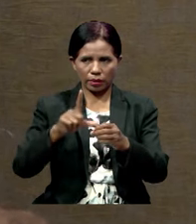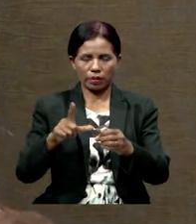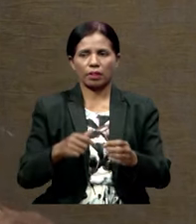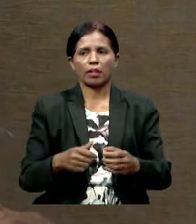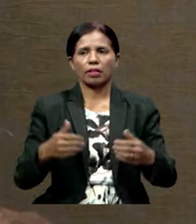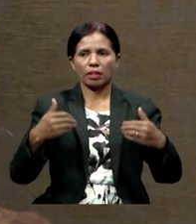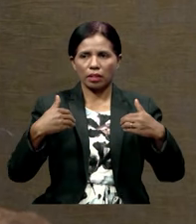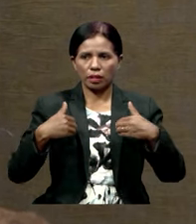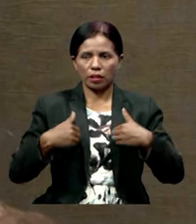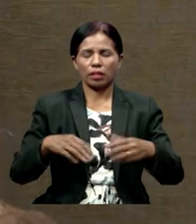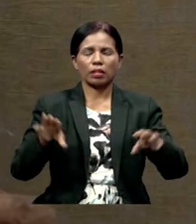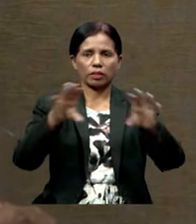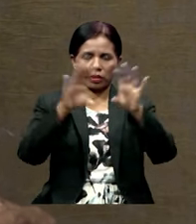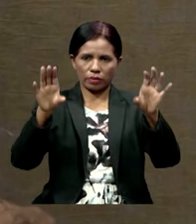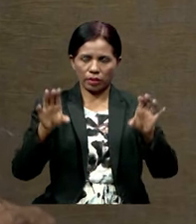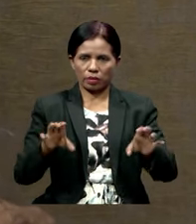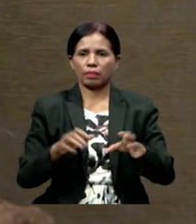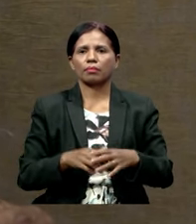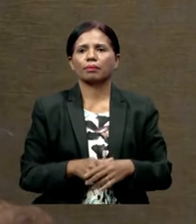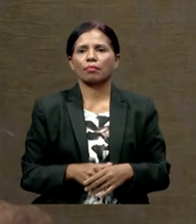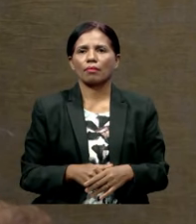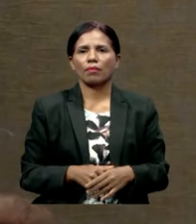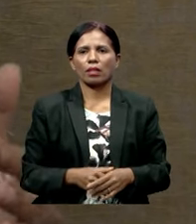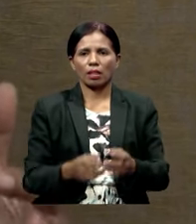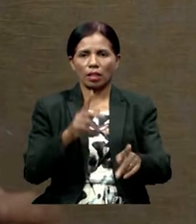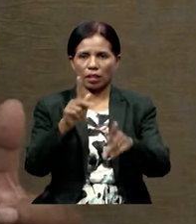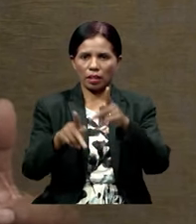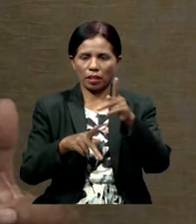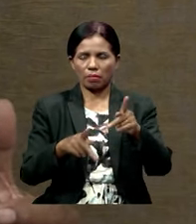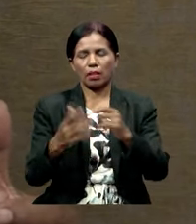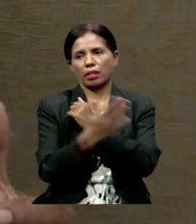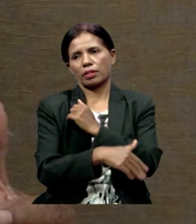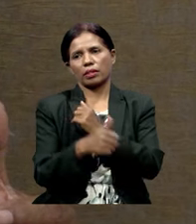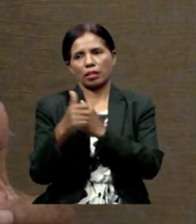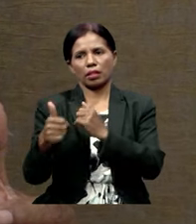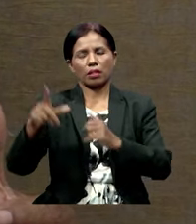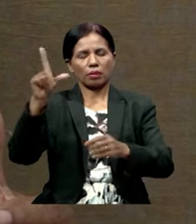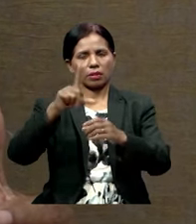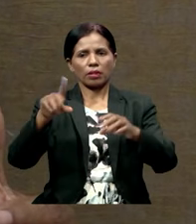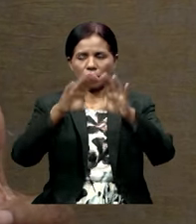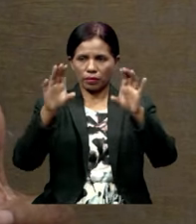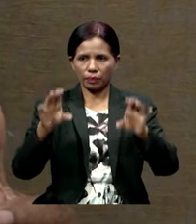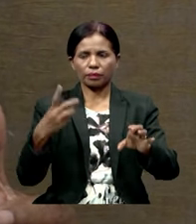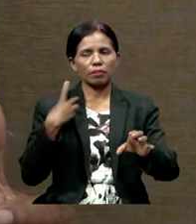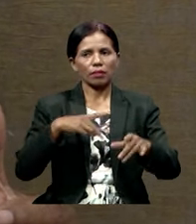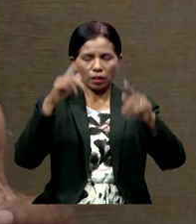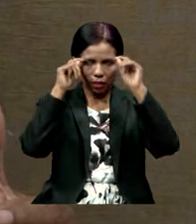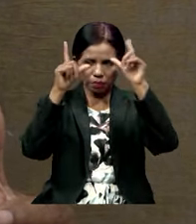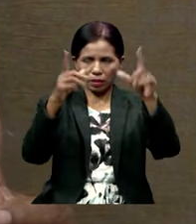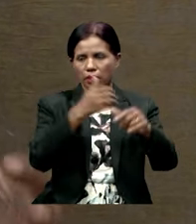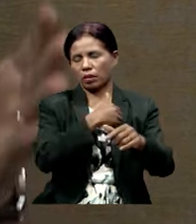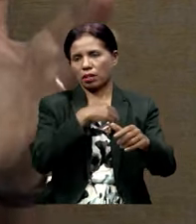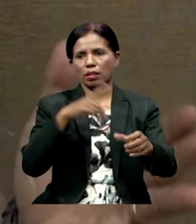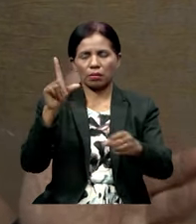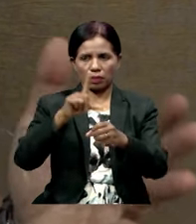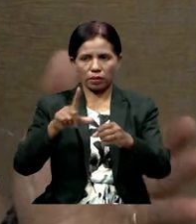ia akreditasan ke data se ema raisele un con laboratorio acreditasan ita Timor Leste ita sidau ki laboratorio